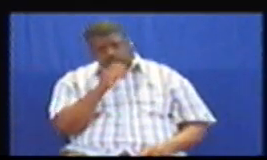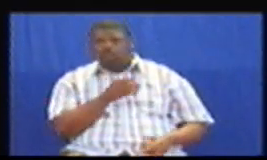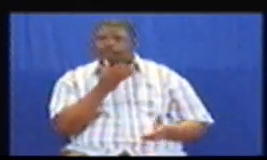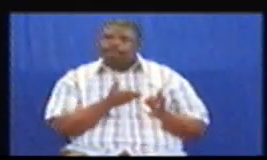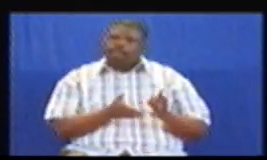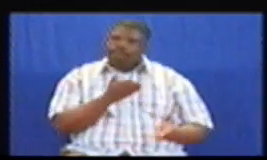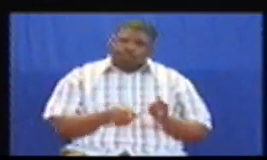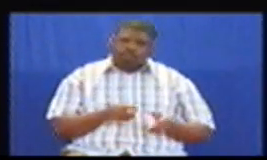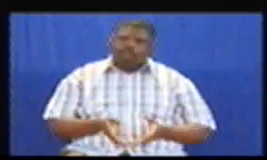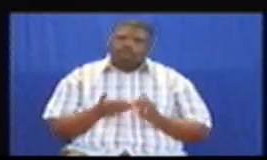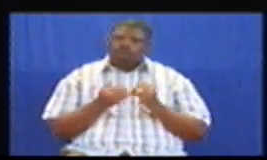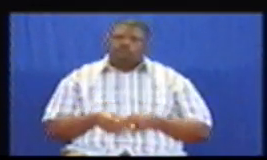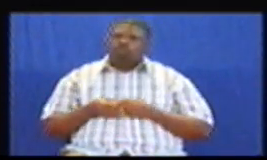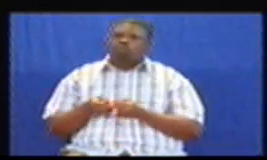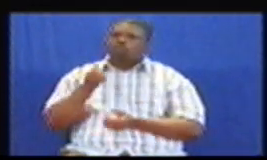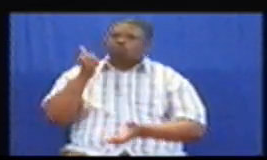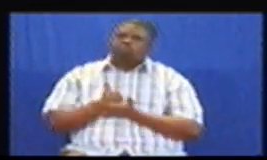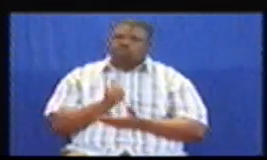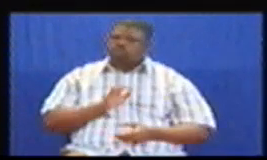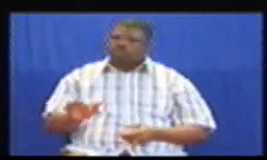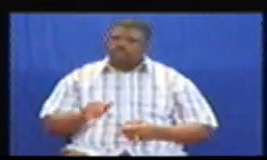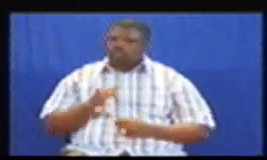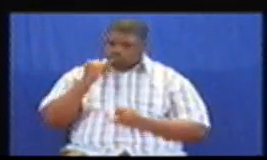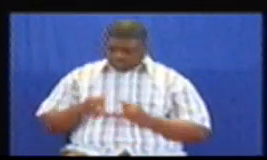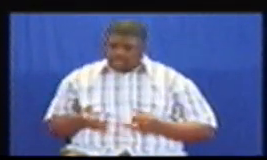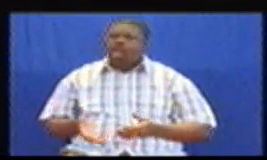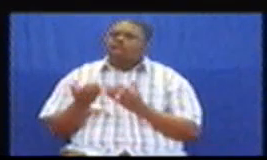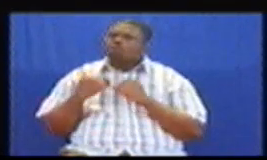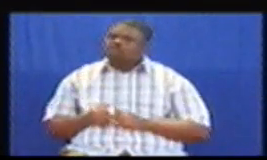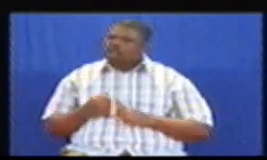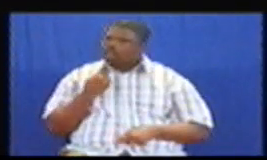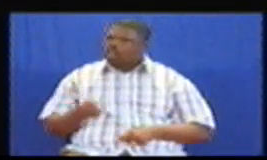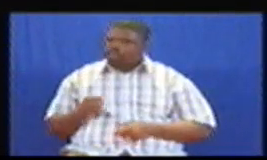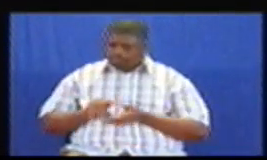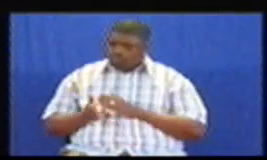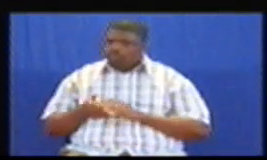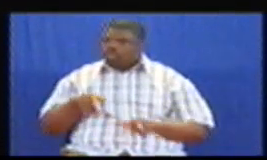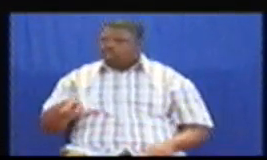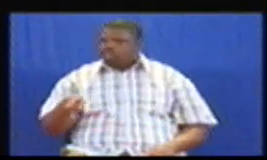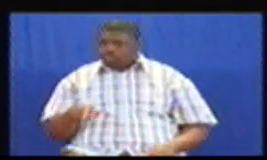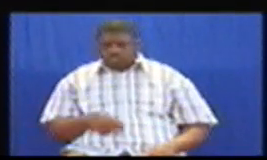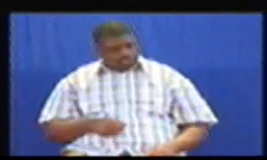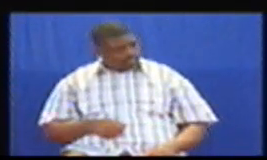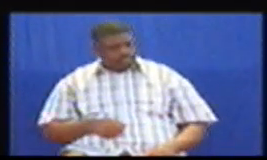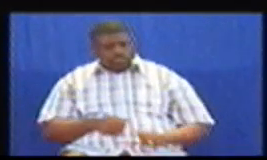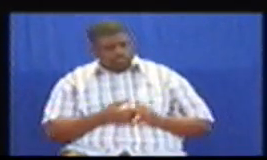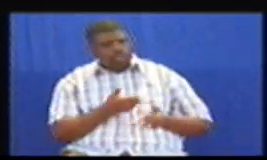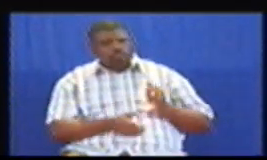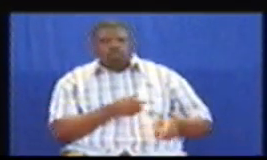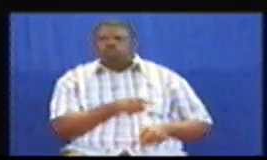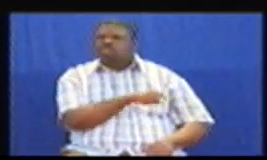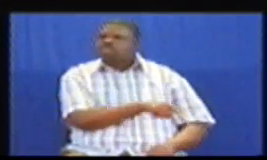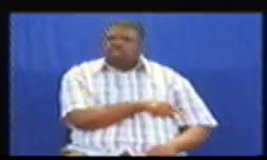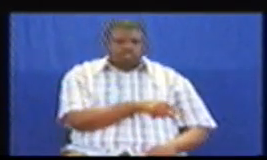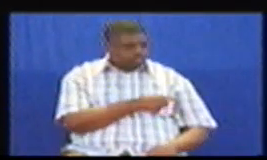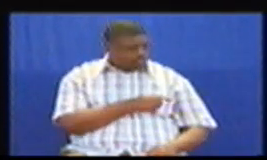na kuweza kutoa uamuzi wake. Na anaweza akakataa akasema kwamba japokuwa kuna makubaliano haya, lakini mimi ninaona kuna changamoto hiyo. Kwa hiyo sioni ni